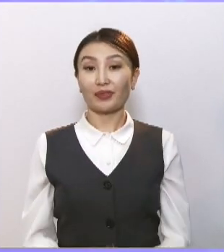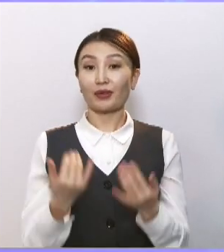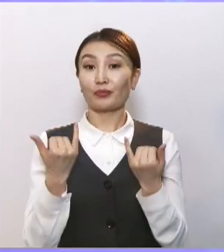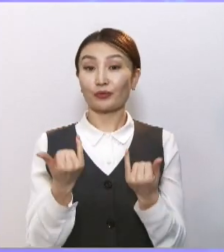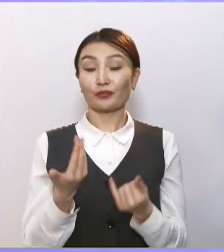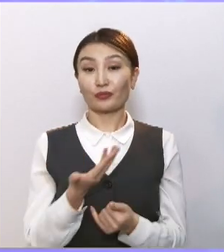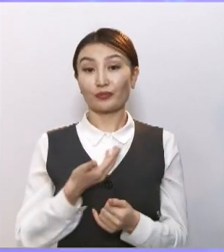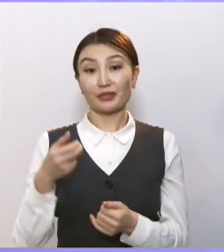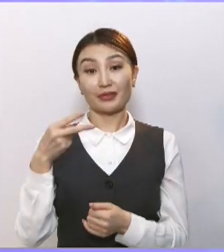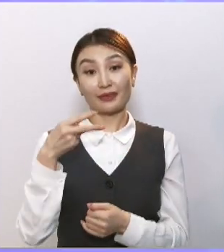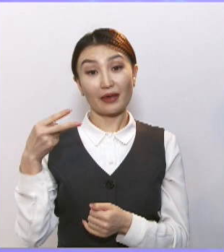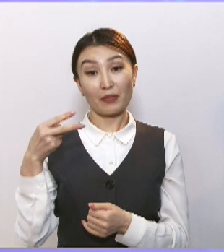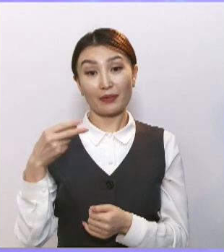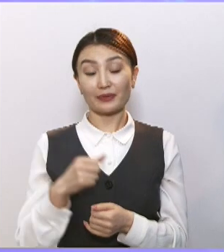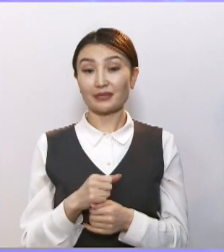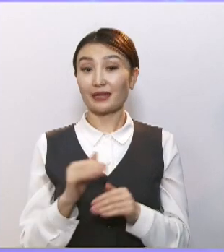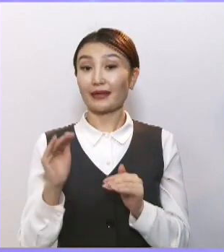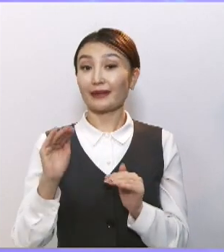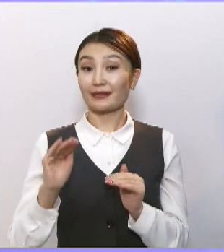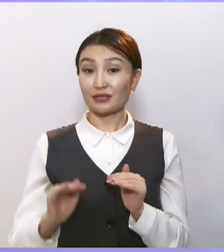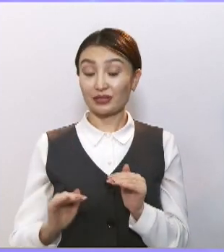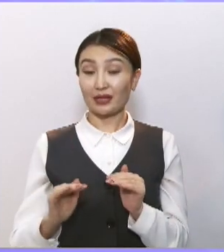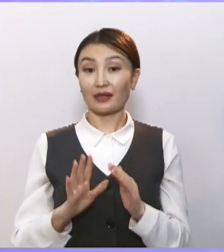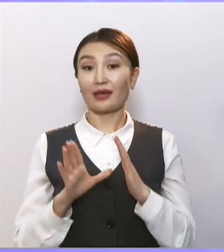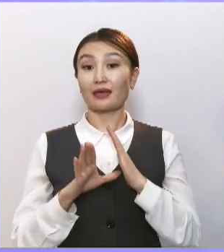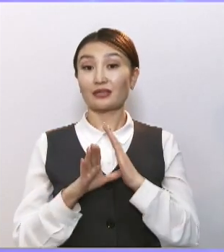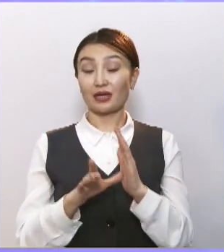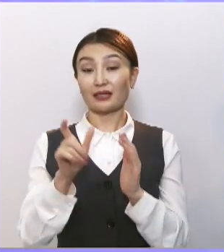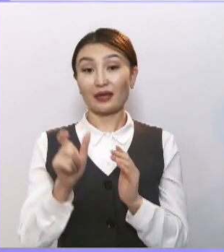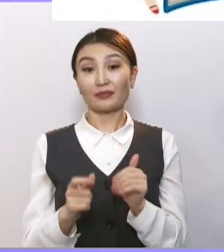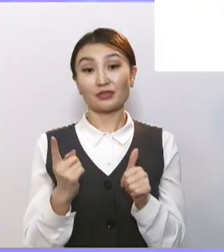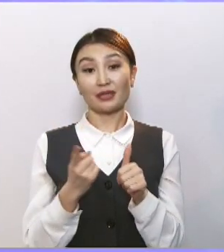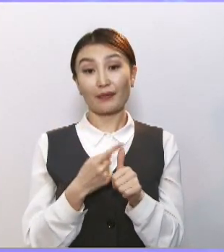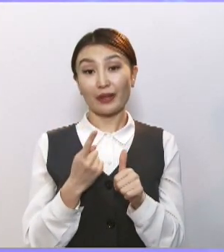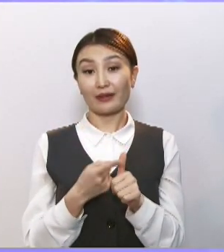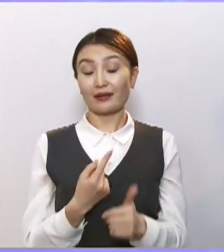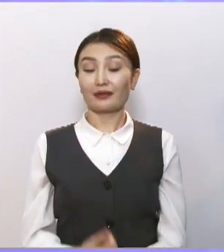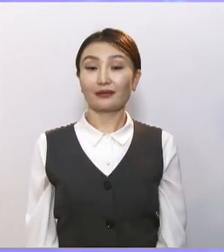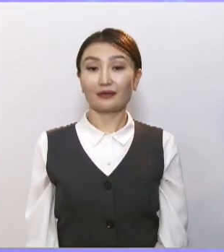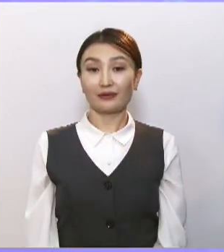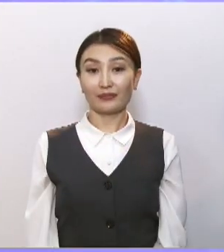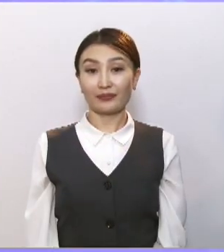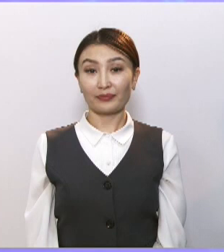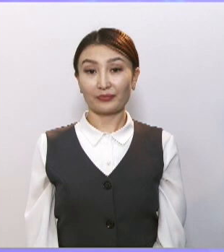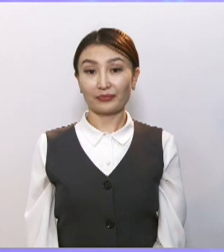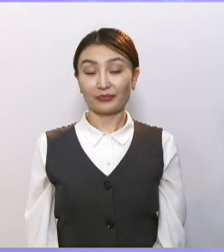Бүгүнкү биздин темабыз кичинекей жардамчы деп аталат.